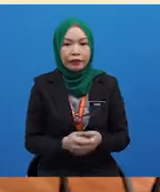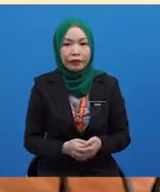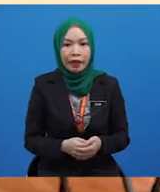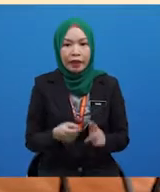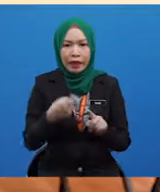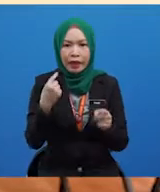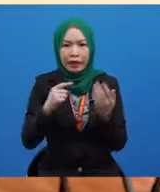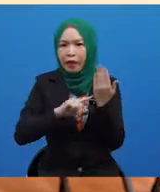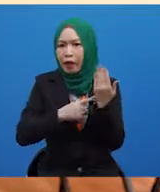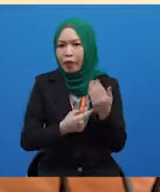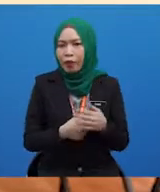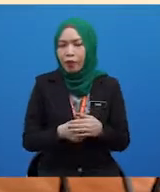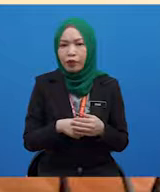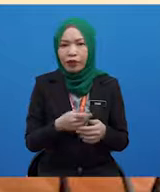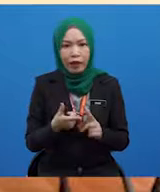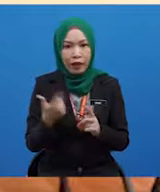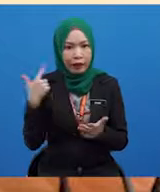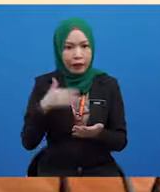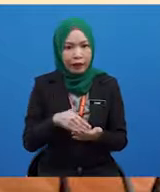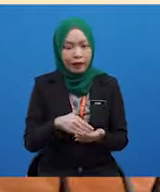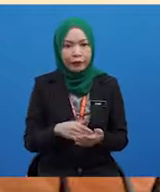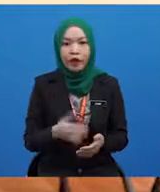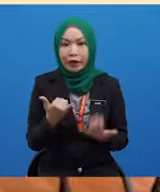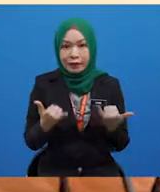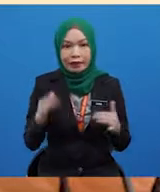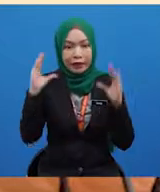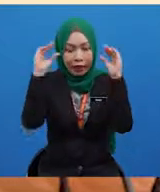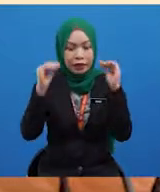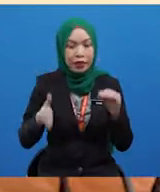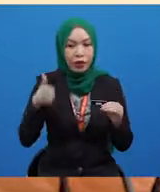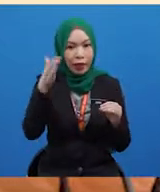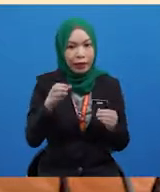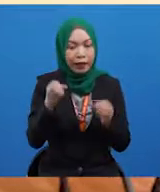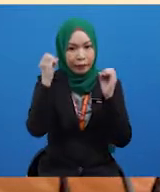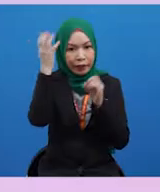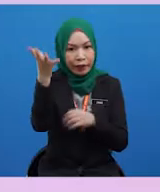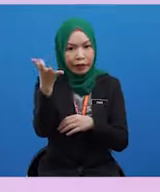Cikgu akan bincangkan pula tentang penanda penghubung tempoh.